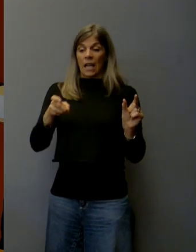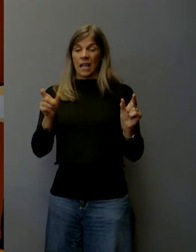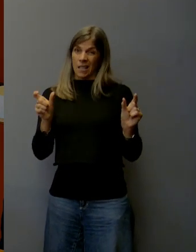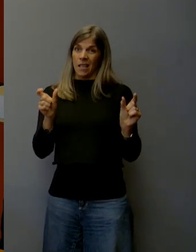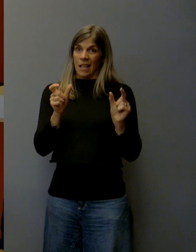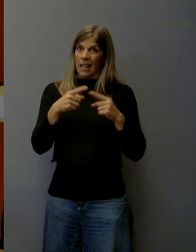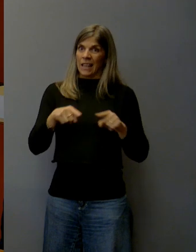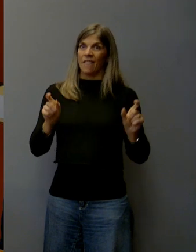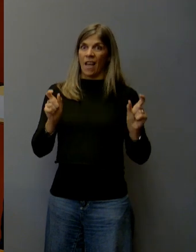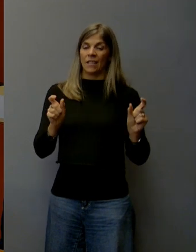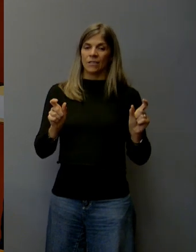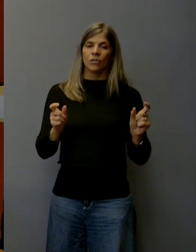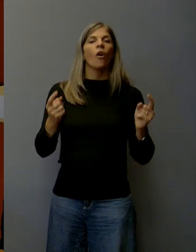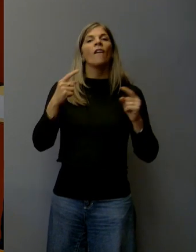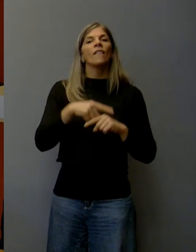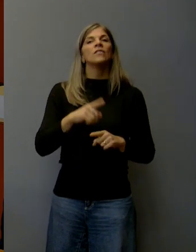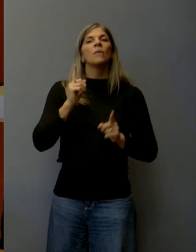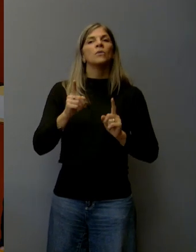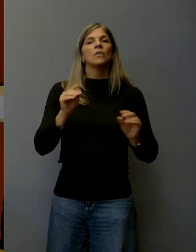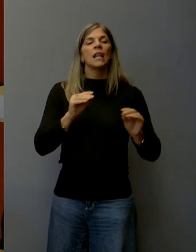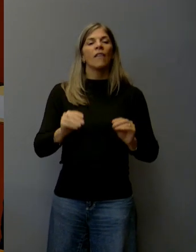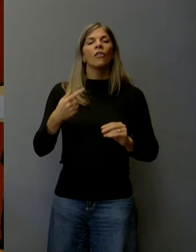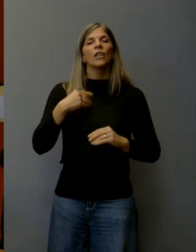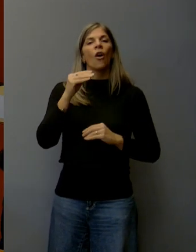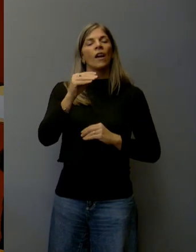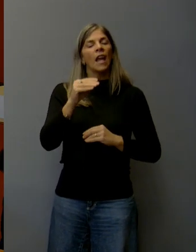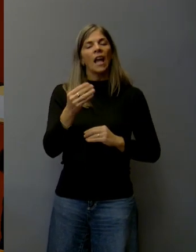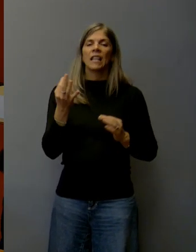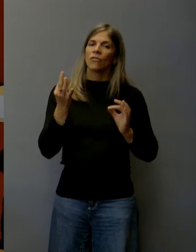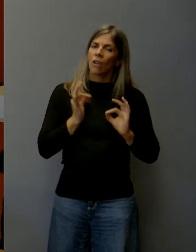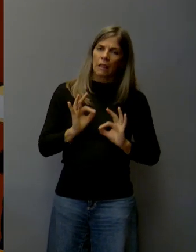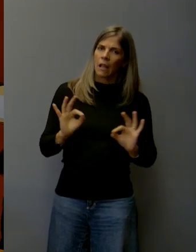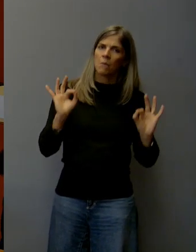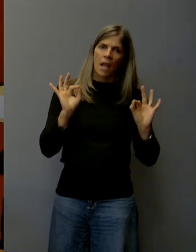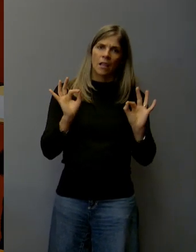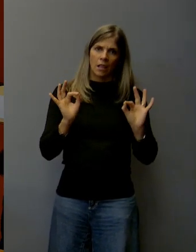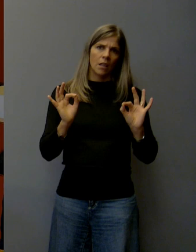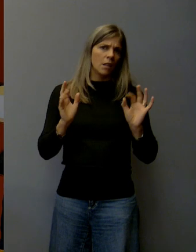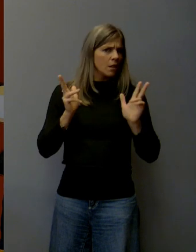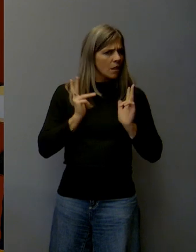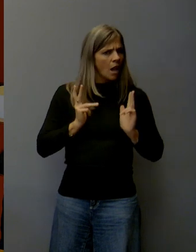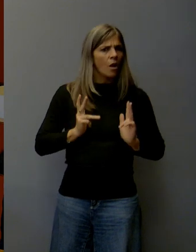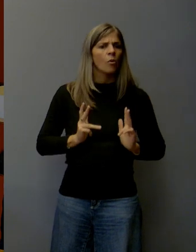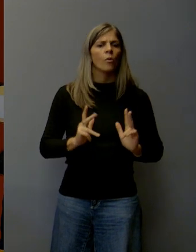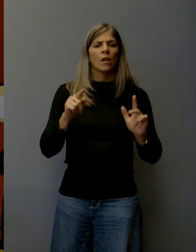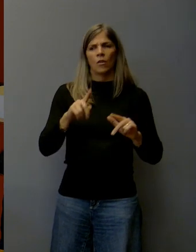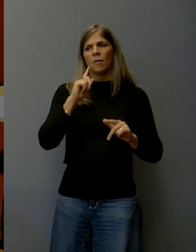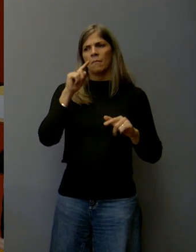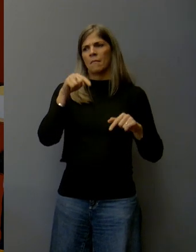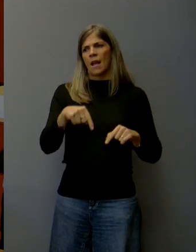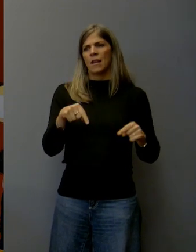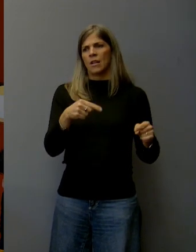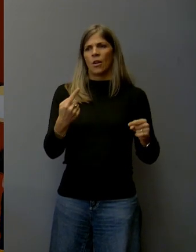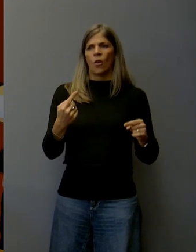dormire dei lavori Io presidente Le chiedo gentilmente con grande tranquillità di chiudere diciamo